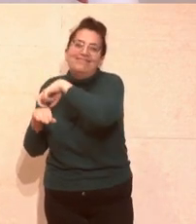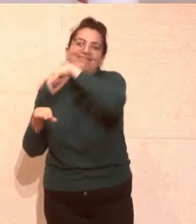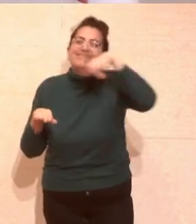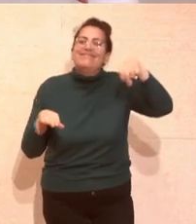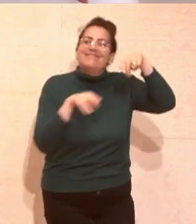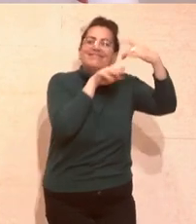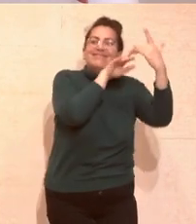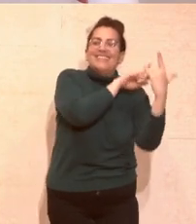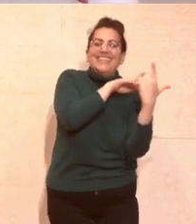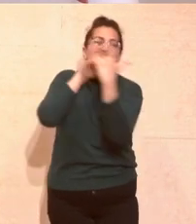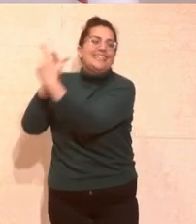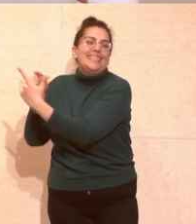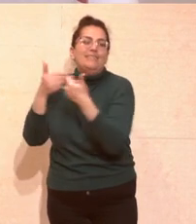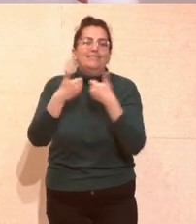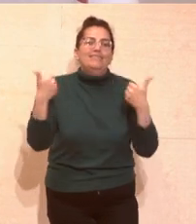travail qu'on mène